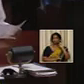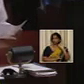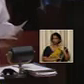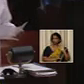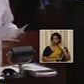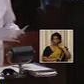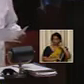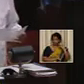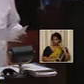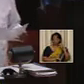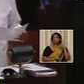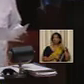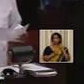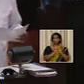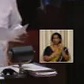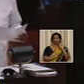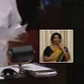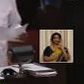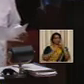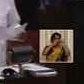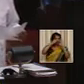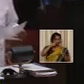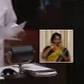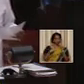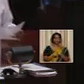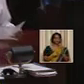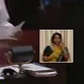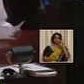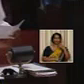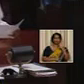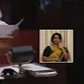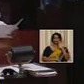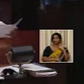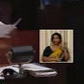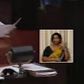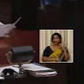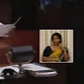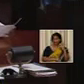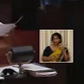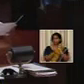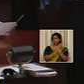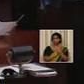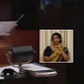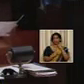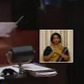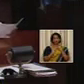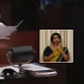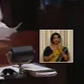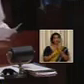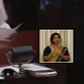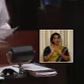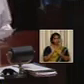නගර සභා ආඥා පනතේ 27 වෙනි වගන්තියට අනුව 1949 අංක 1 දරන සංශෝධිත මහනගර සභා ආඥා